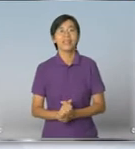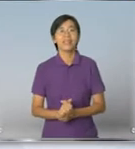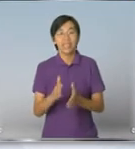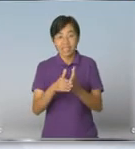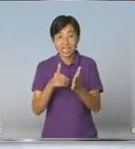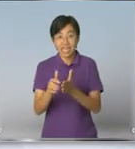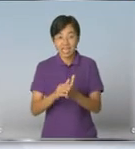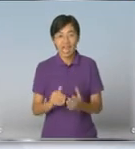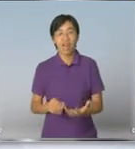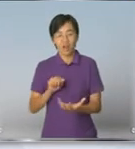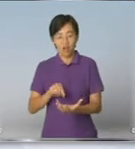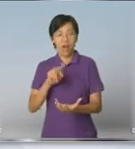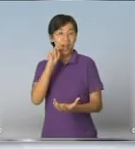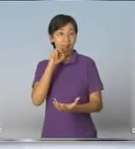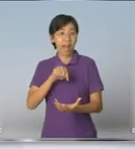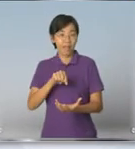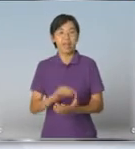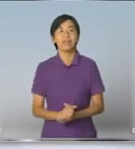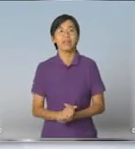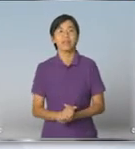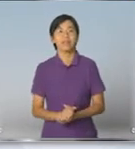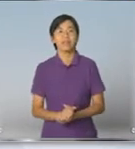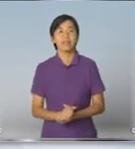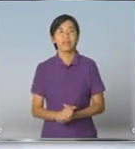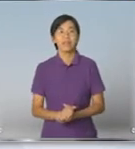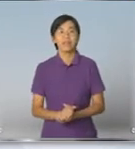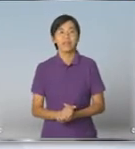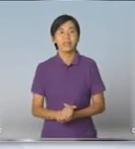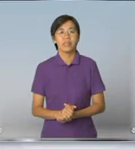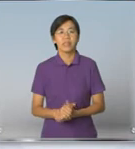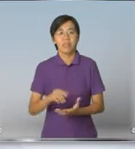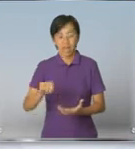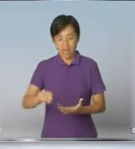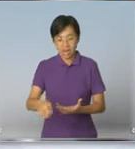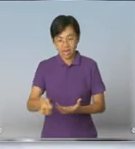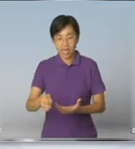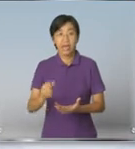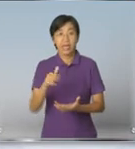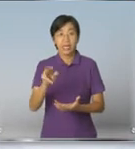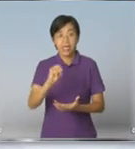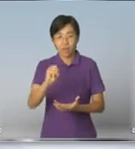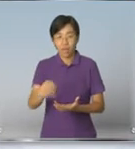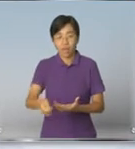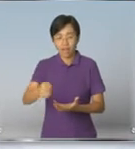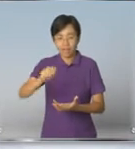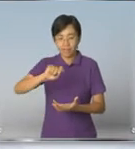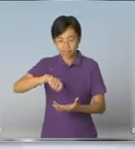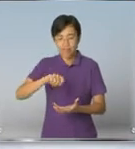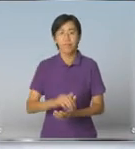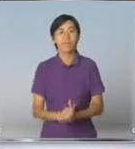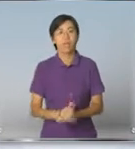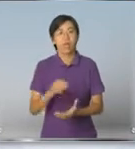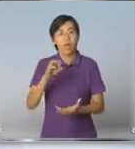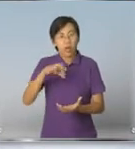เอาจะนำสีเนี่ยหยดลงไปในน้ำเพื่อดูใช่ มากน้อยแค่ไหนครับอาจารย ์สีม่วงมากก